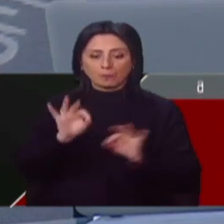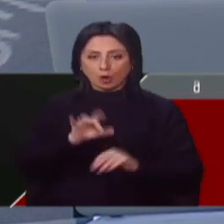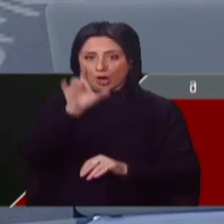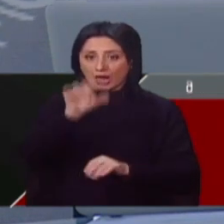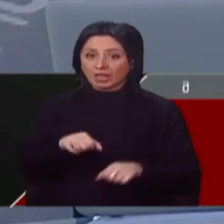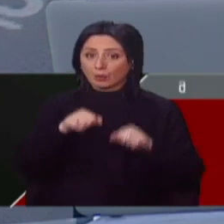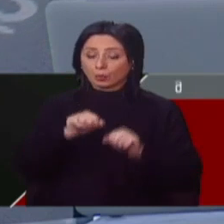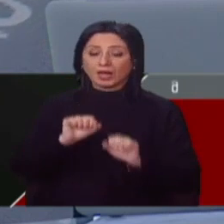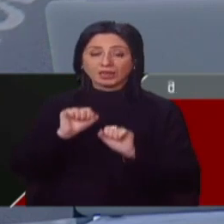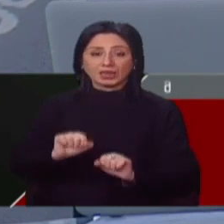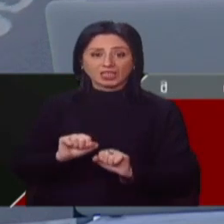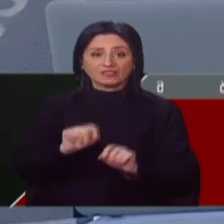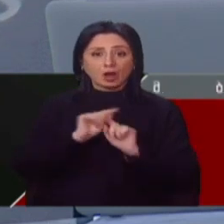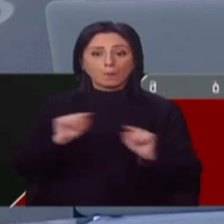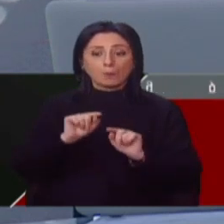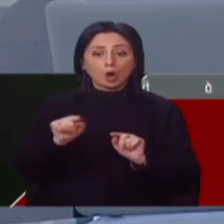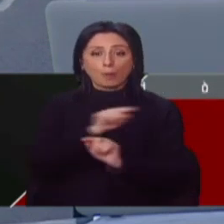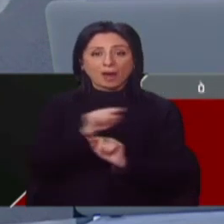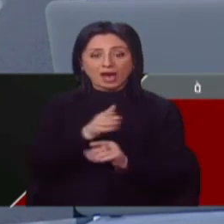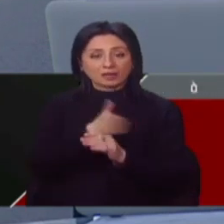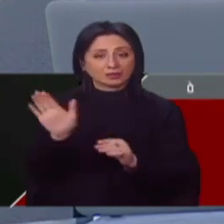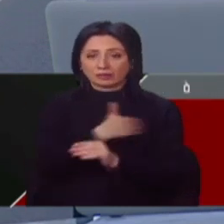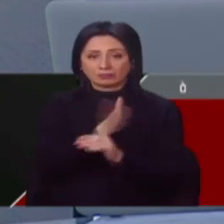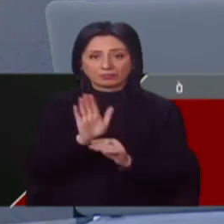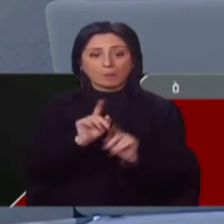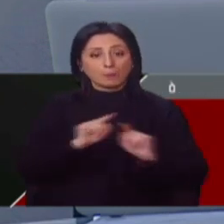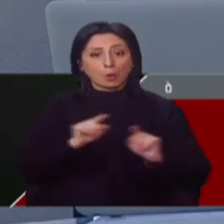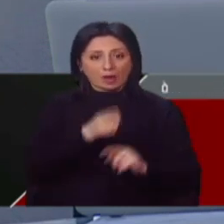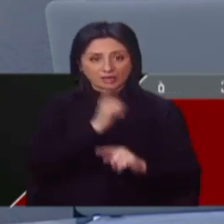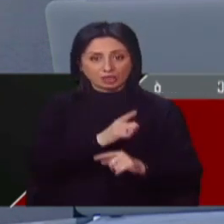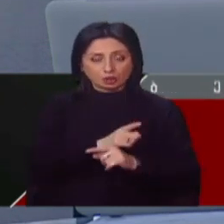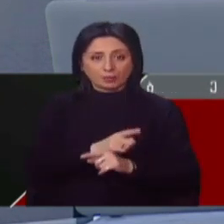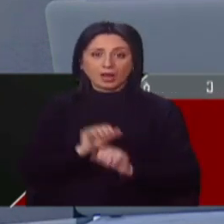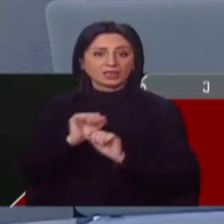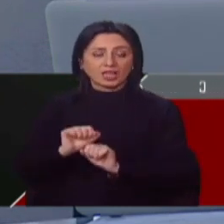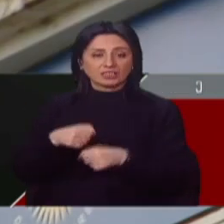ademeni suple bebis dat sau să da propaganda șorizgvari capiodic nebagaule bolii.